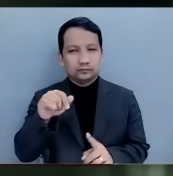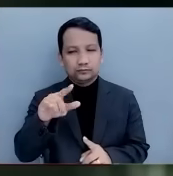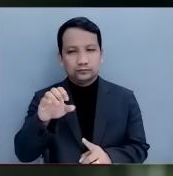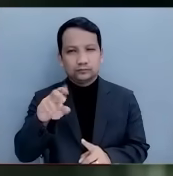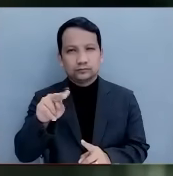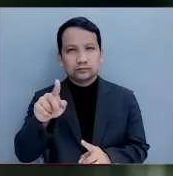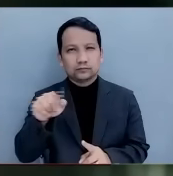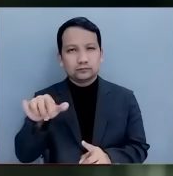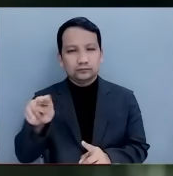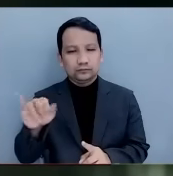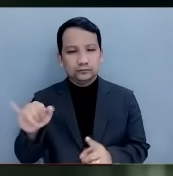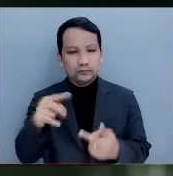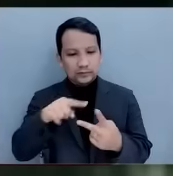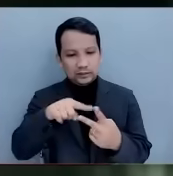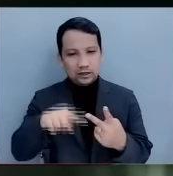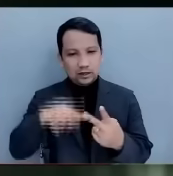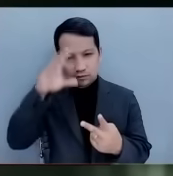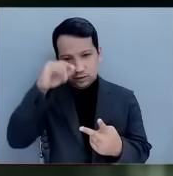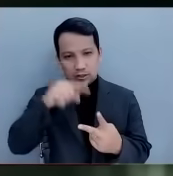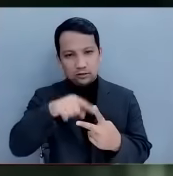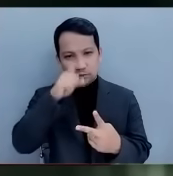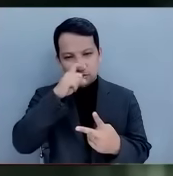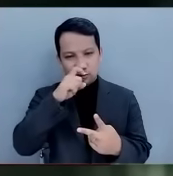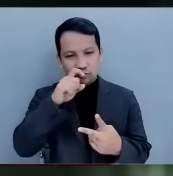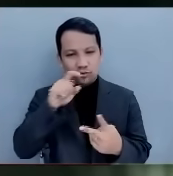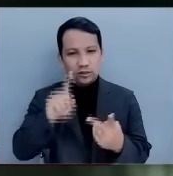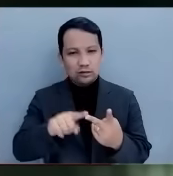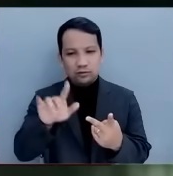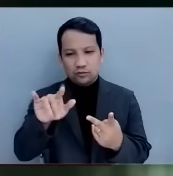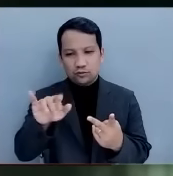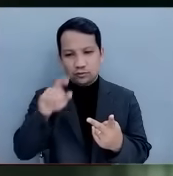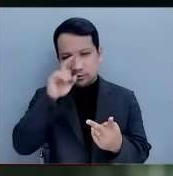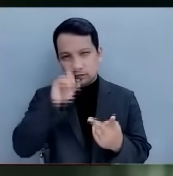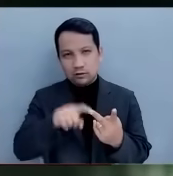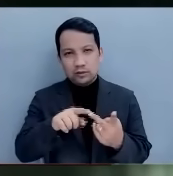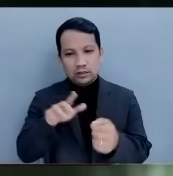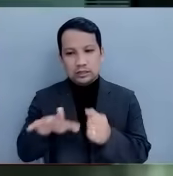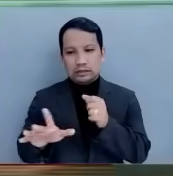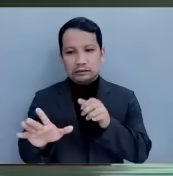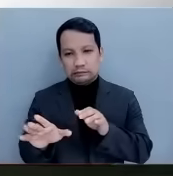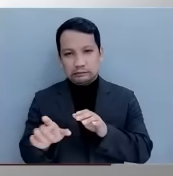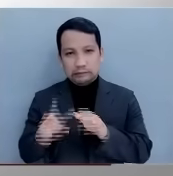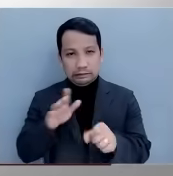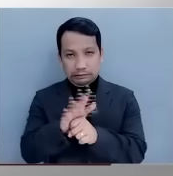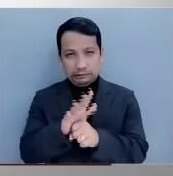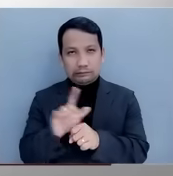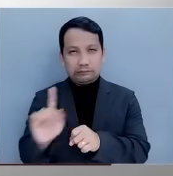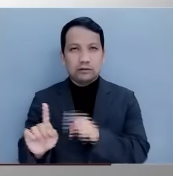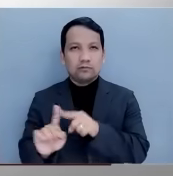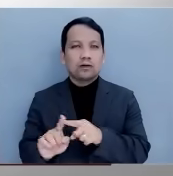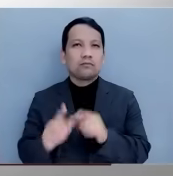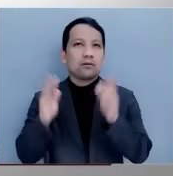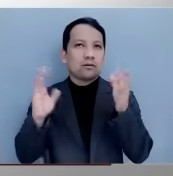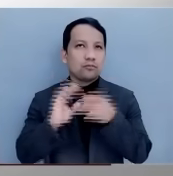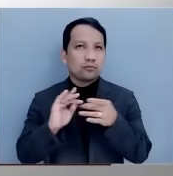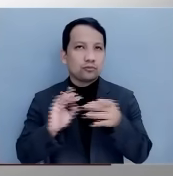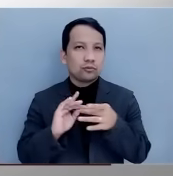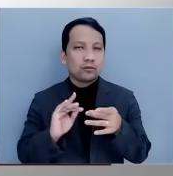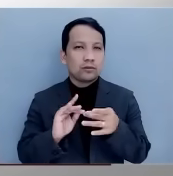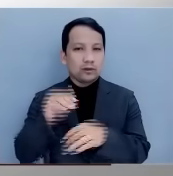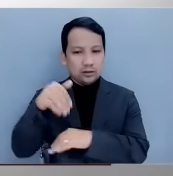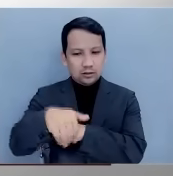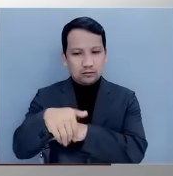ang 2 lalaking edad 20 at 25 anyos na nanggahasa raw sa kanya. Sa salaysay ng biktima, gabi